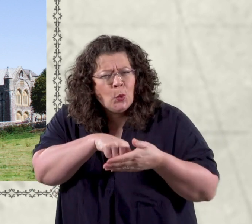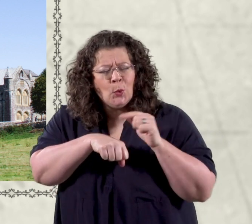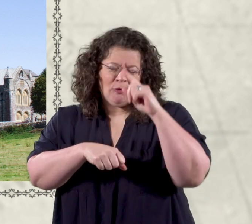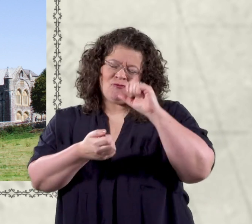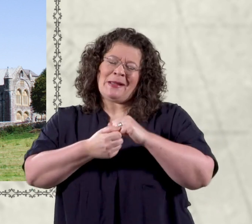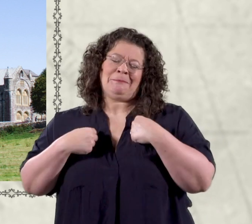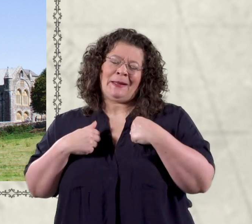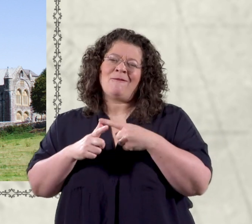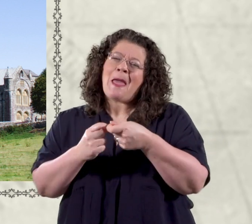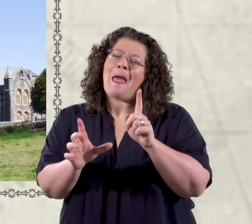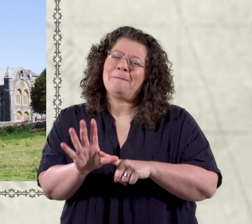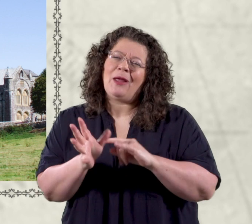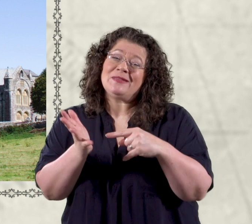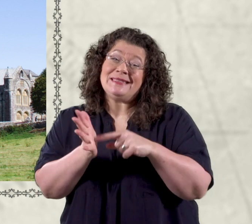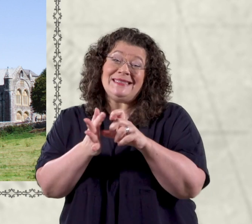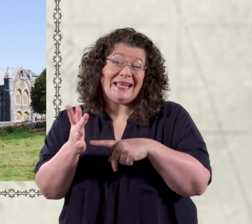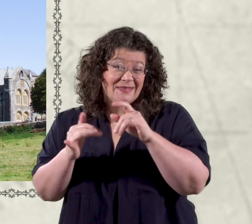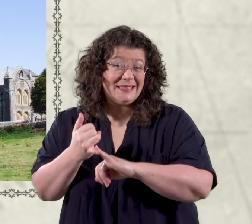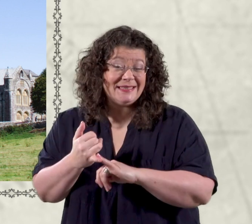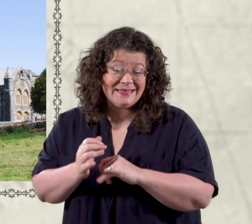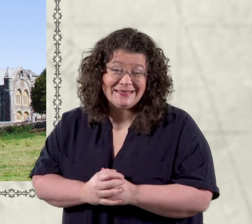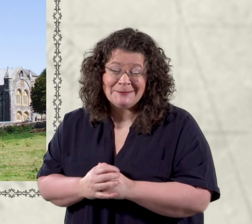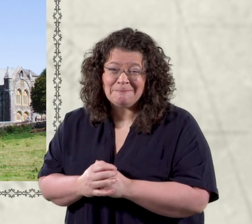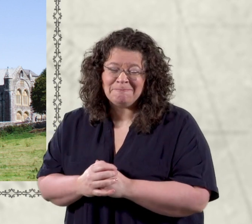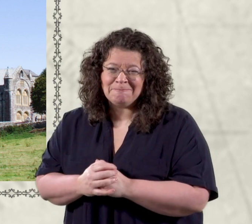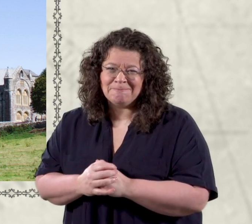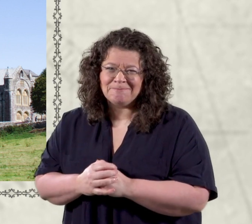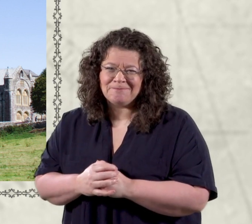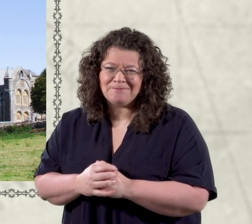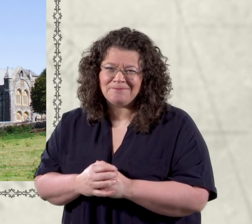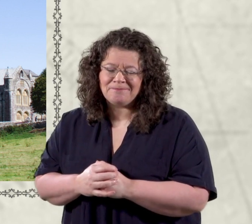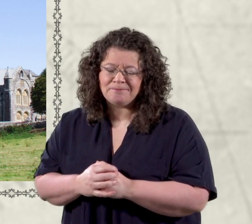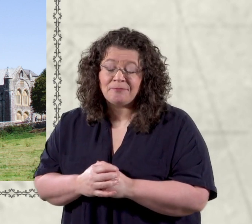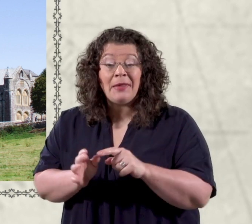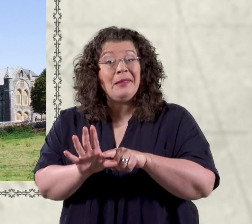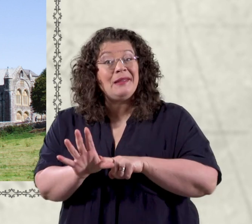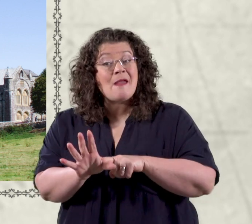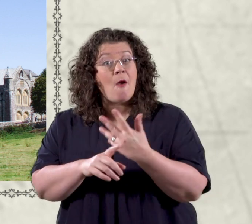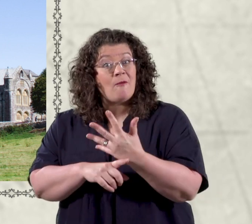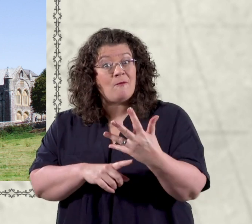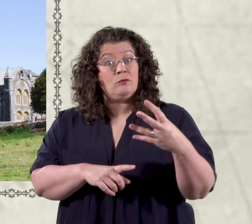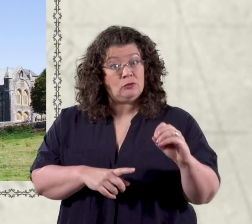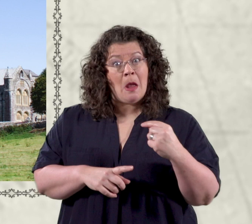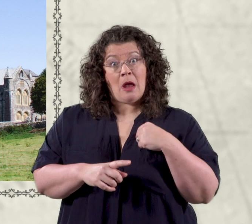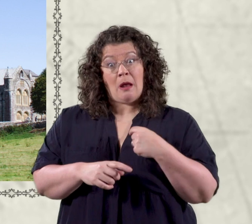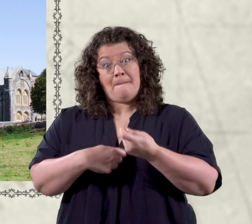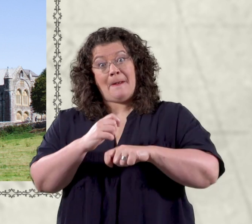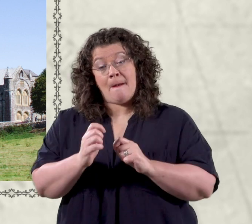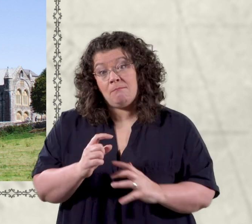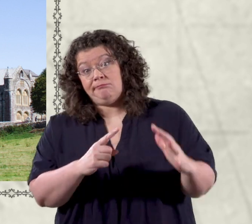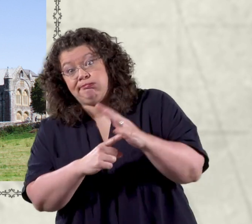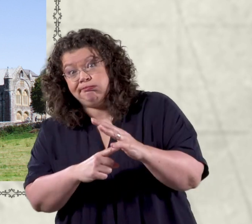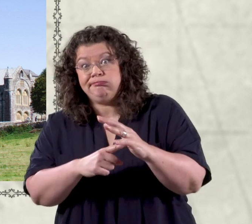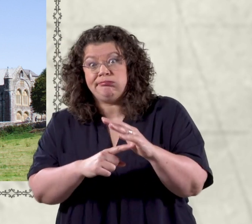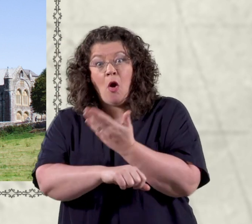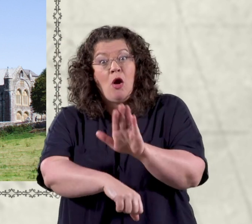Ddewi. Ia. Wel, mewn amser, mi ges i'n wneud yn arch esgob Cymru, am hen